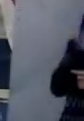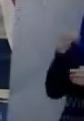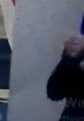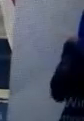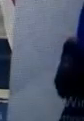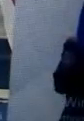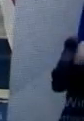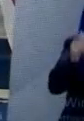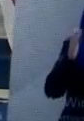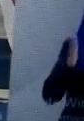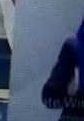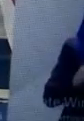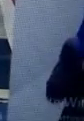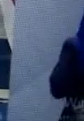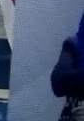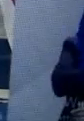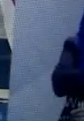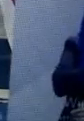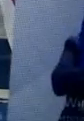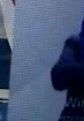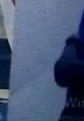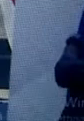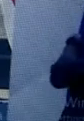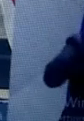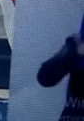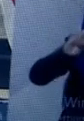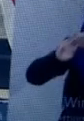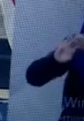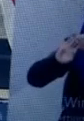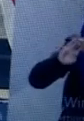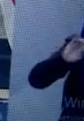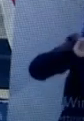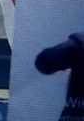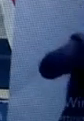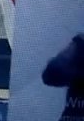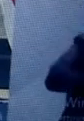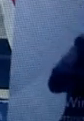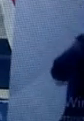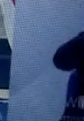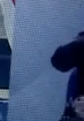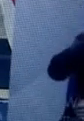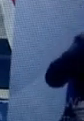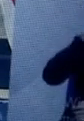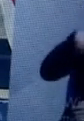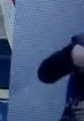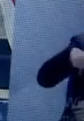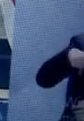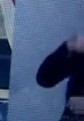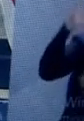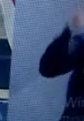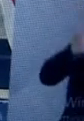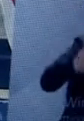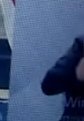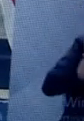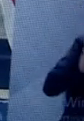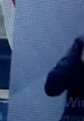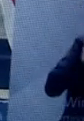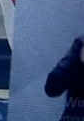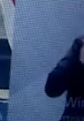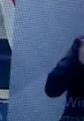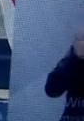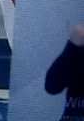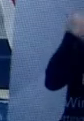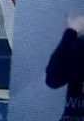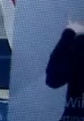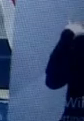pemimpin dan juga ketua komuniti. Sejak PKP dilaksanakan hampir 3 bulan yang lalu,